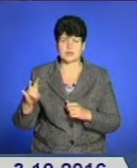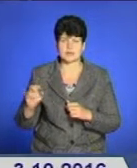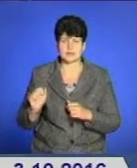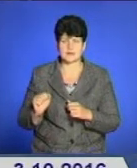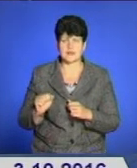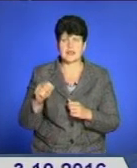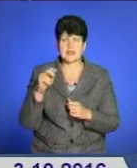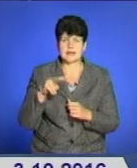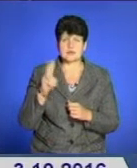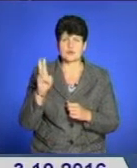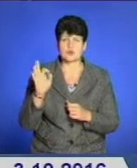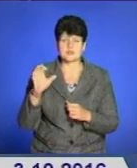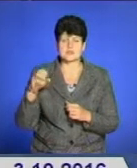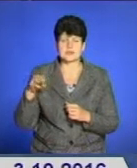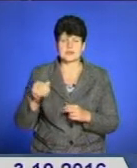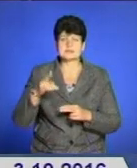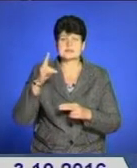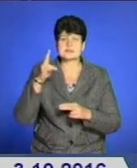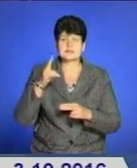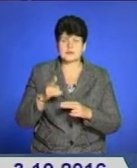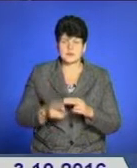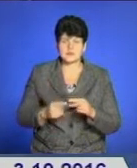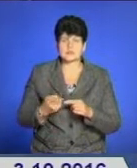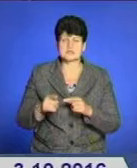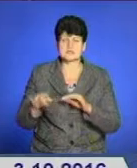взяли участь і глядачі. Завершилася мистецька